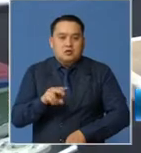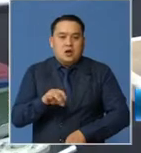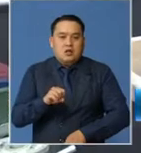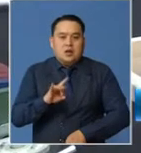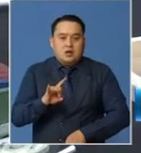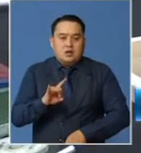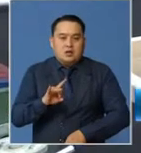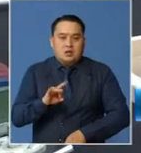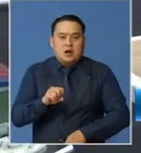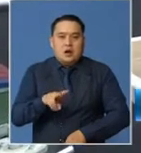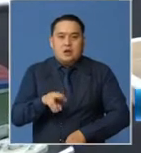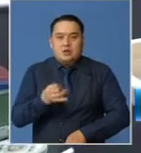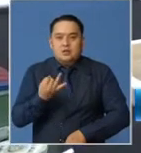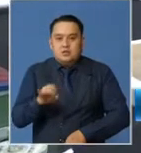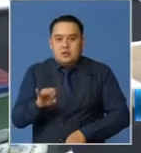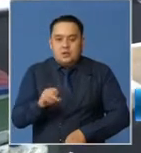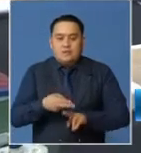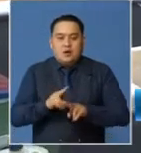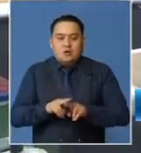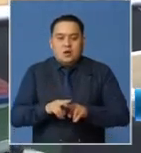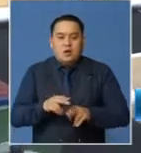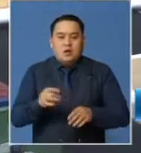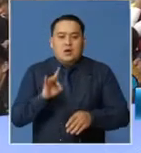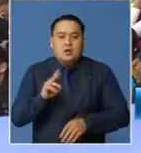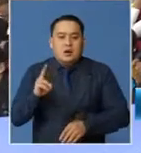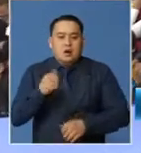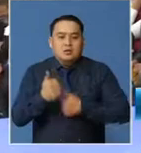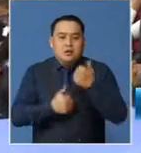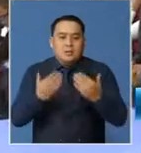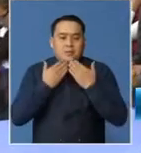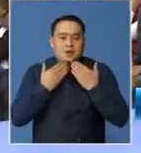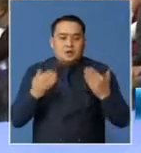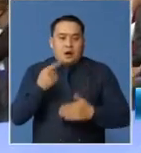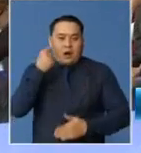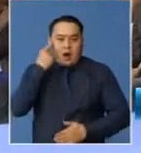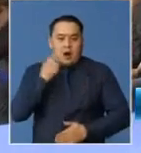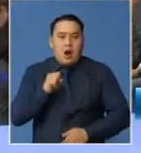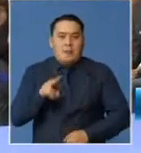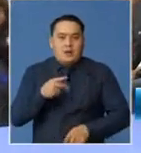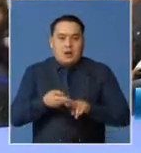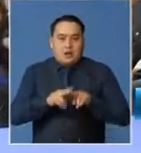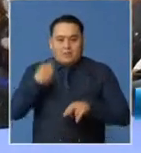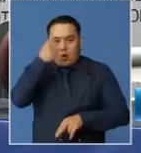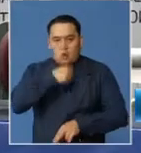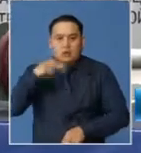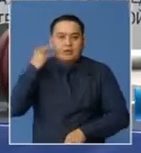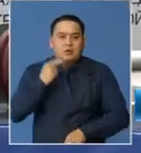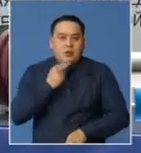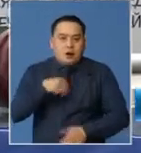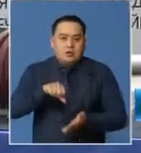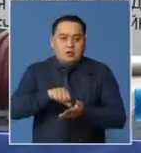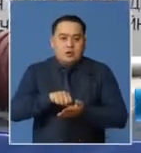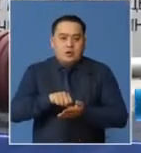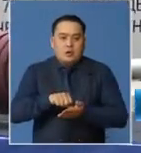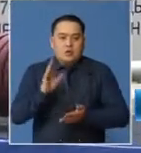Чалкарова, Алексей Дроздов. Республиканские старты – последний этап отбора на чемпионат Азии. Он состоится в апреле этого года в Китае. Напомним, в этом